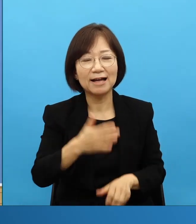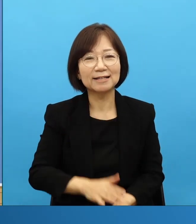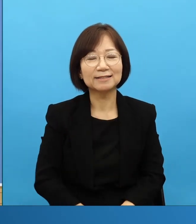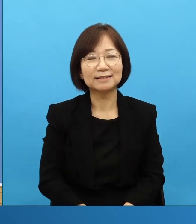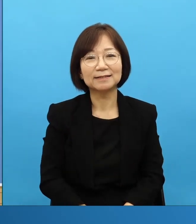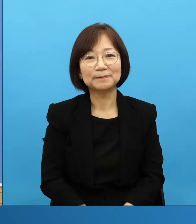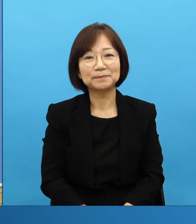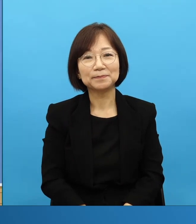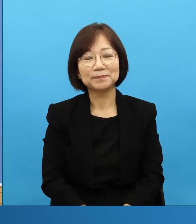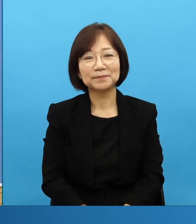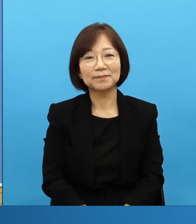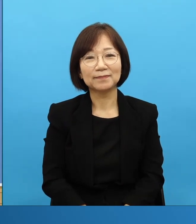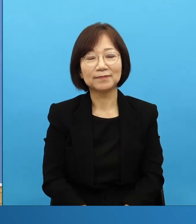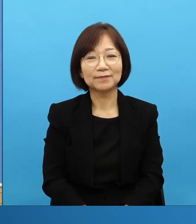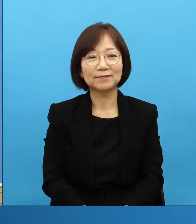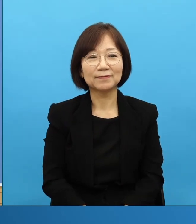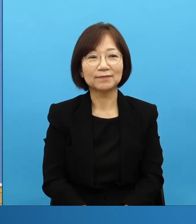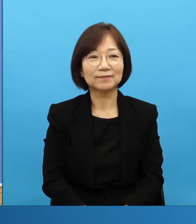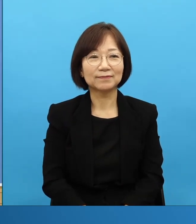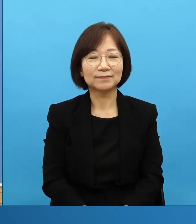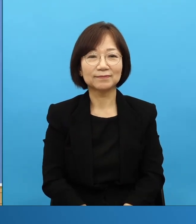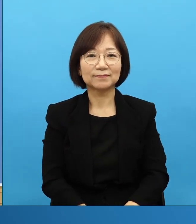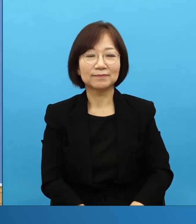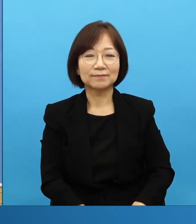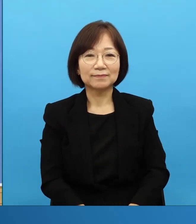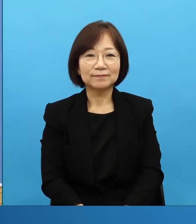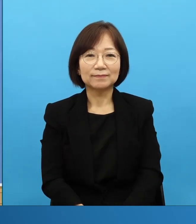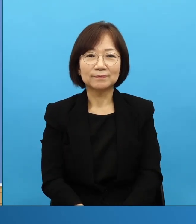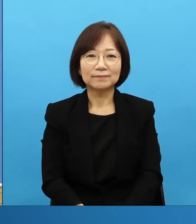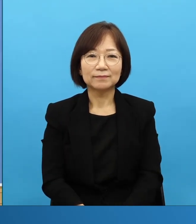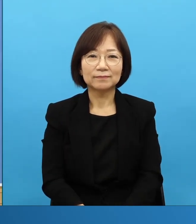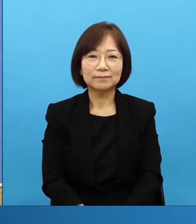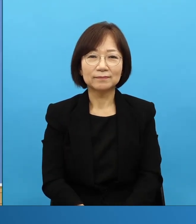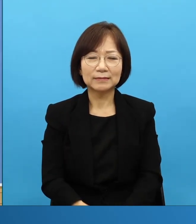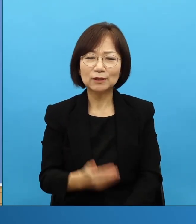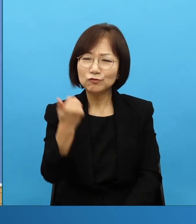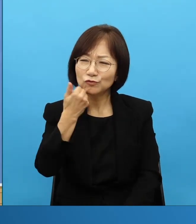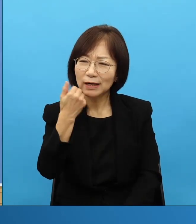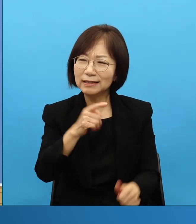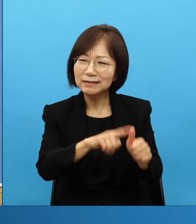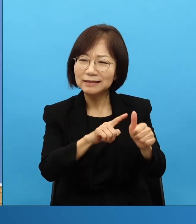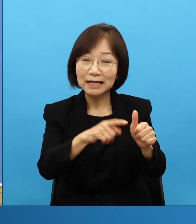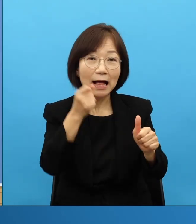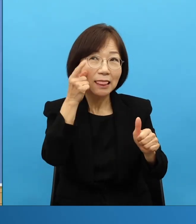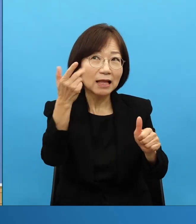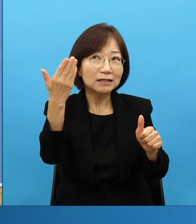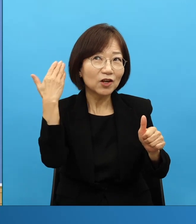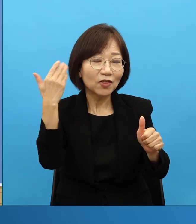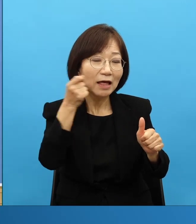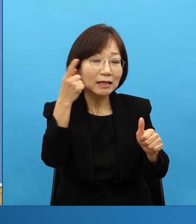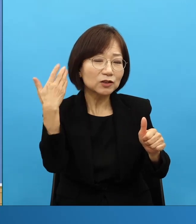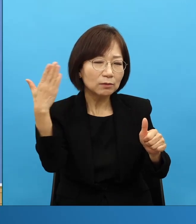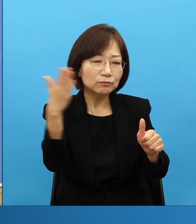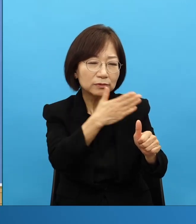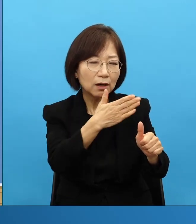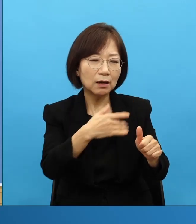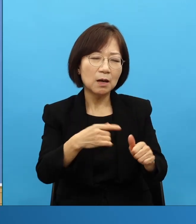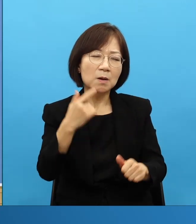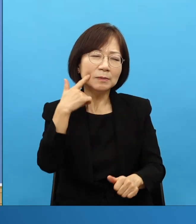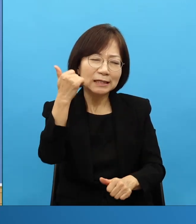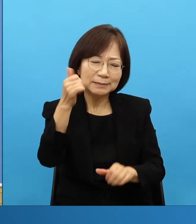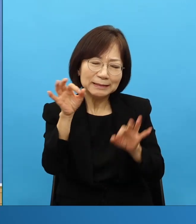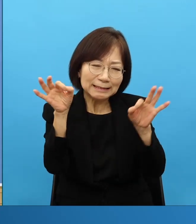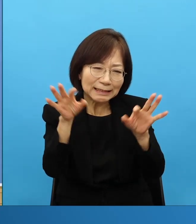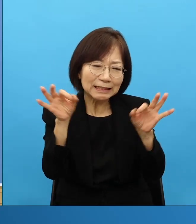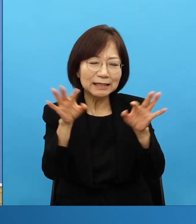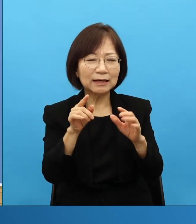Christ. 한 달 전부터 어떤 분이 잠시면 됩니다. 목사님 좀 만나서 좀 얘기해 뭐 어디 커피숍에서 어디 좋으니까